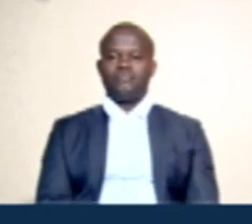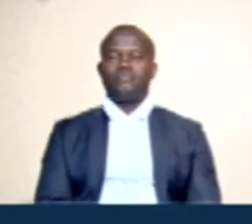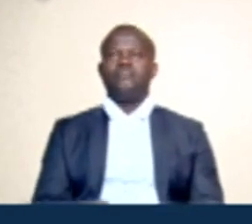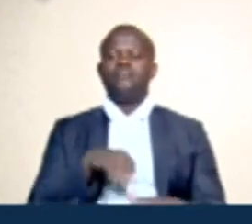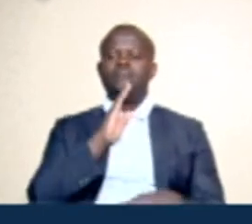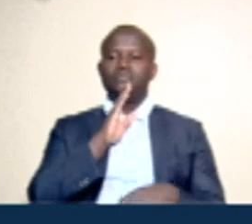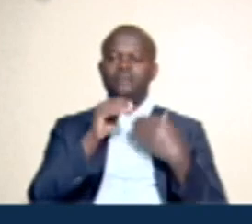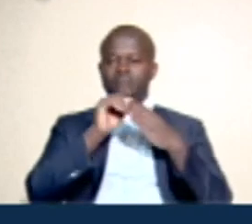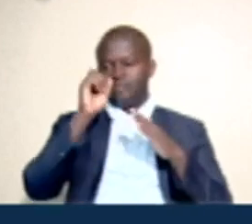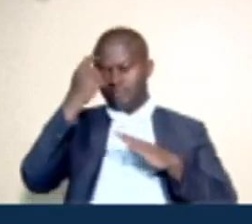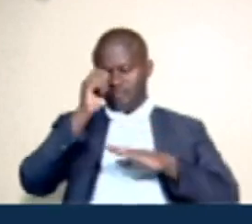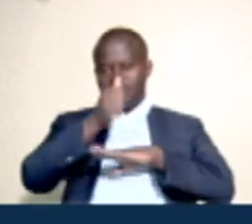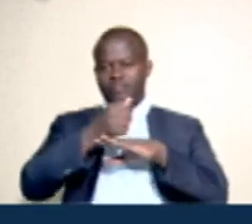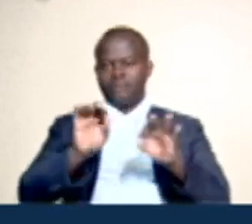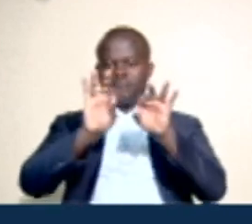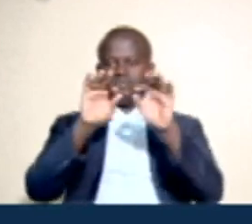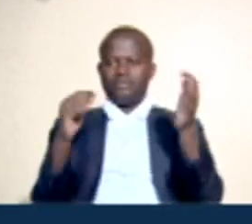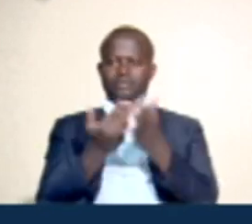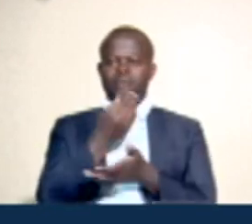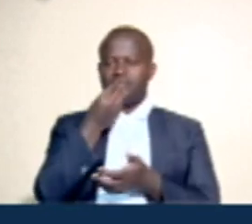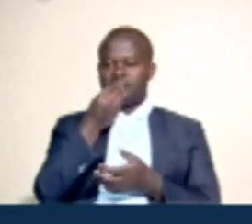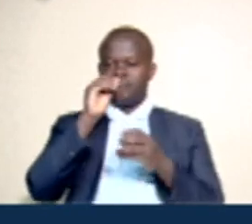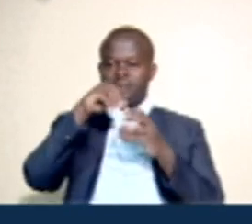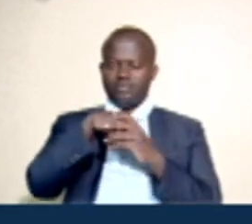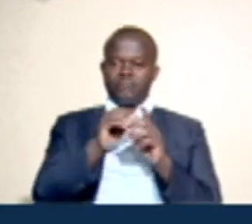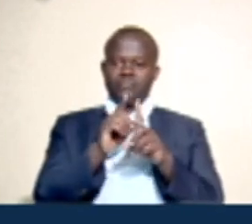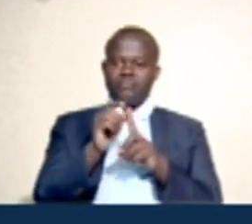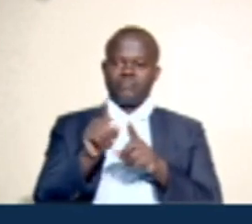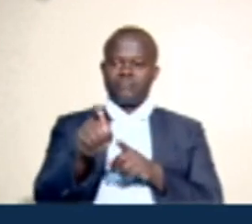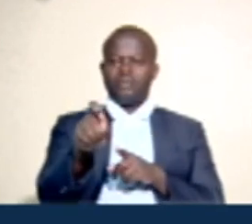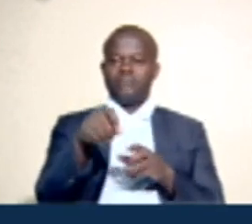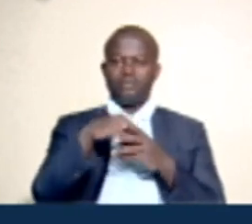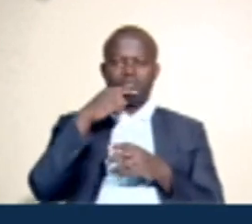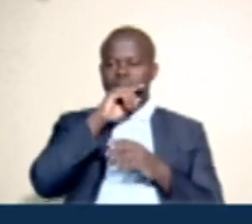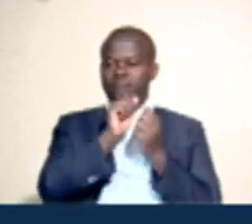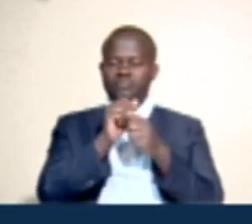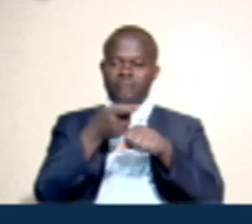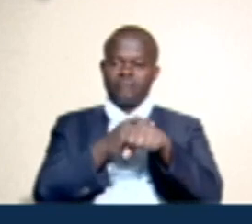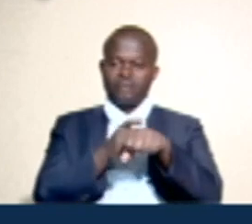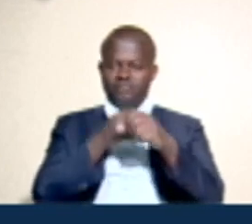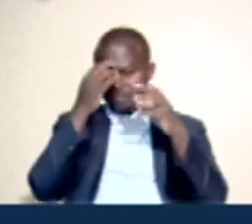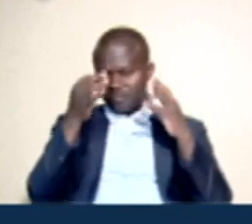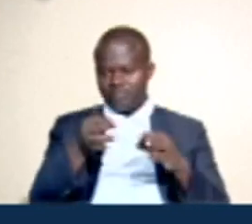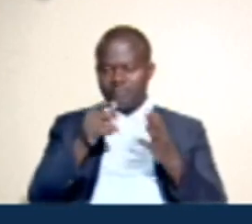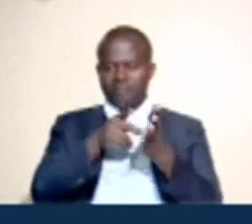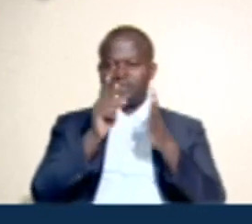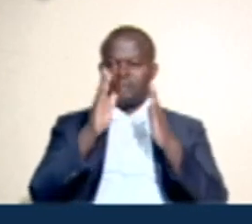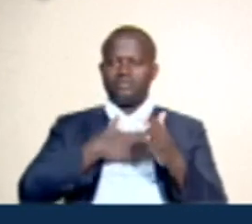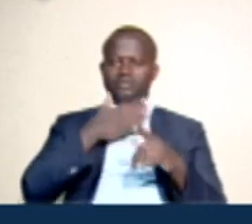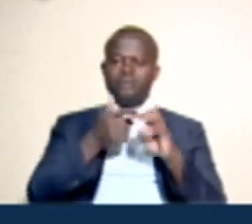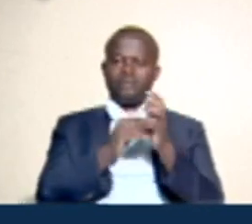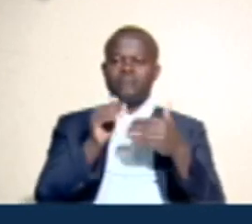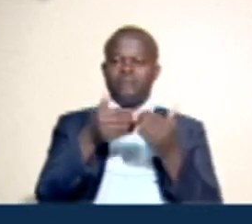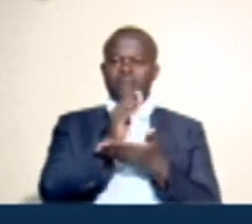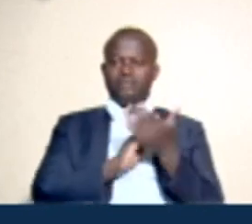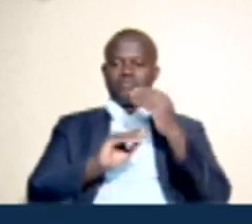cyumweru nibwo guverinoma yashyizeho ibiciro bishya by'ibiribwa birimo umuceri, kawunga n'ibirayi. Ni icyemezo abaguzi bishimiye, ariko